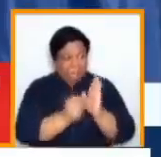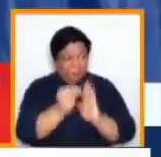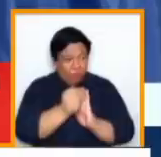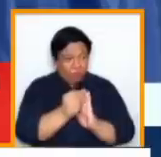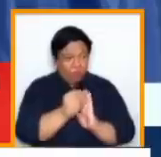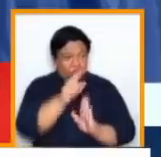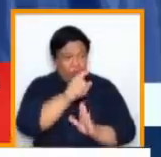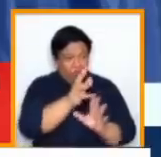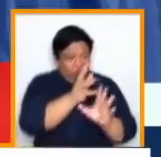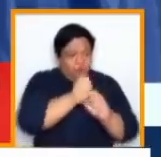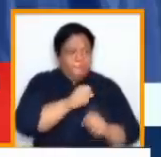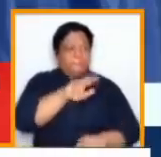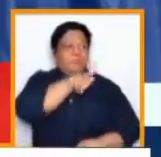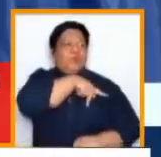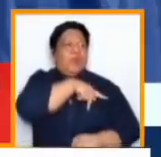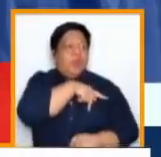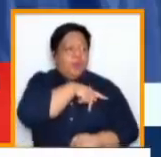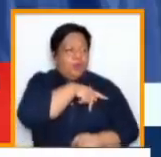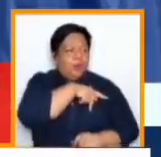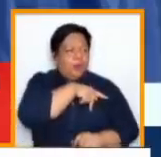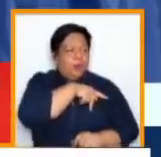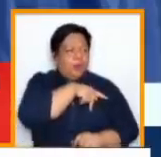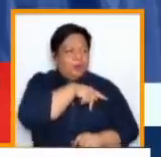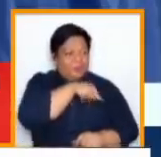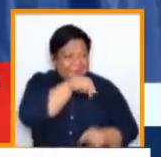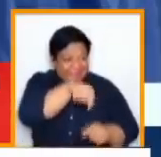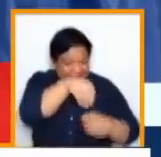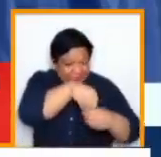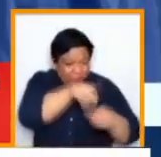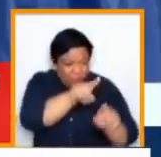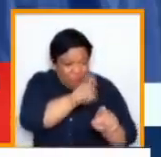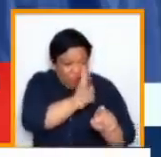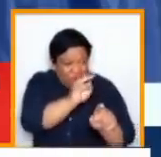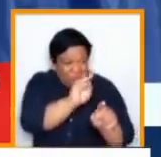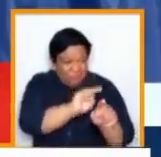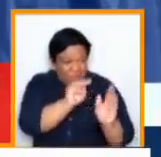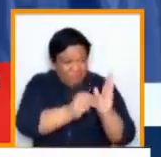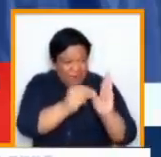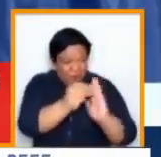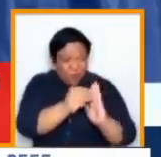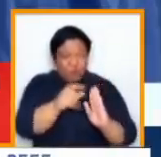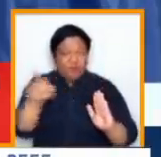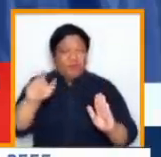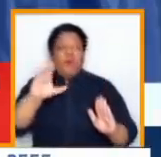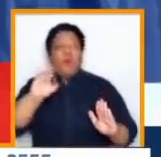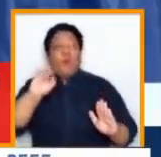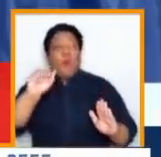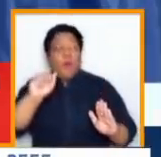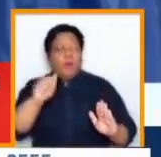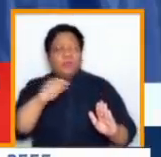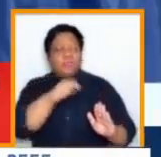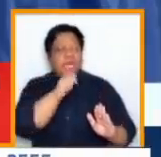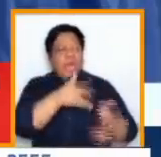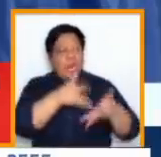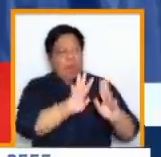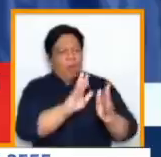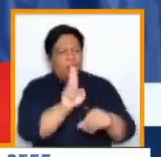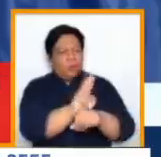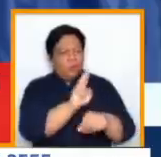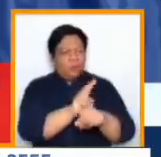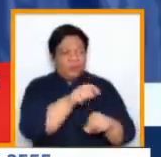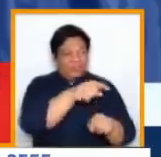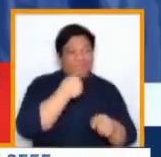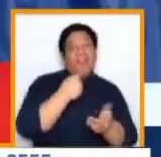personally, may disallowance. This ibig sabihin yung sinabi mo na ito, ginastos ko ganun.